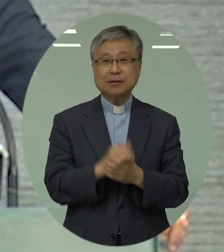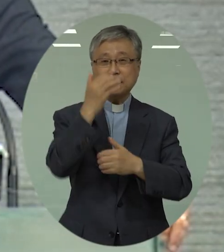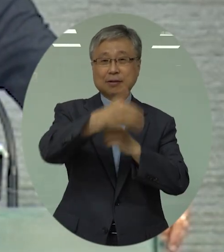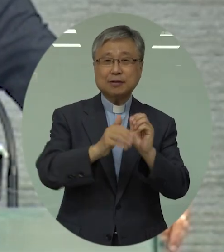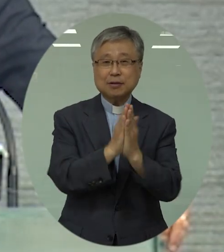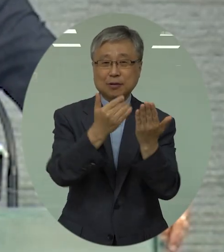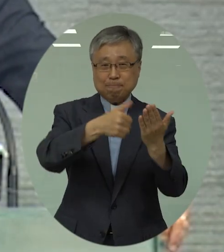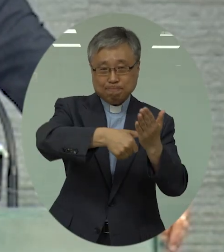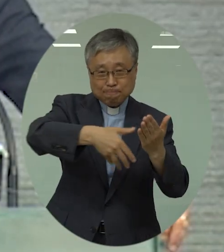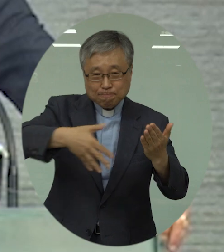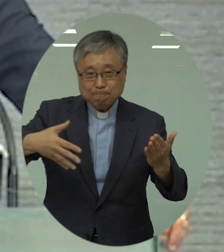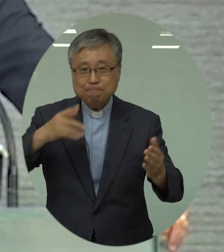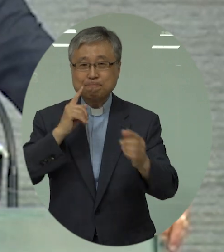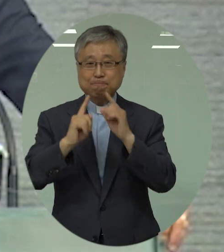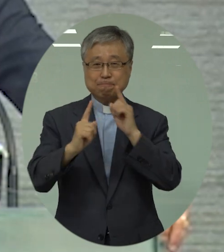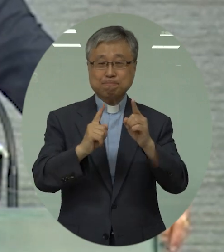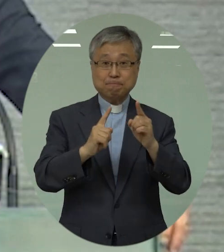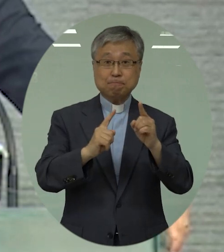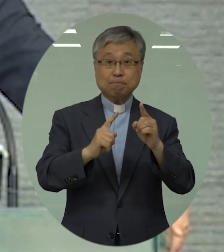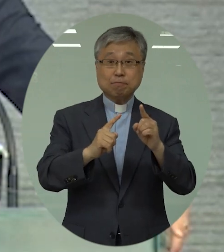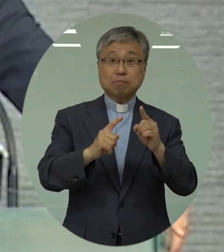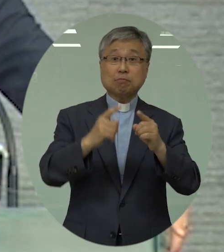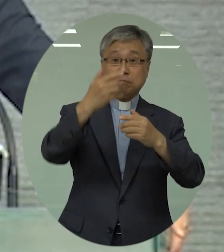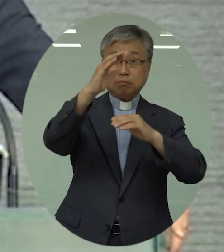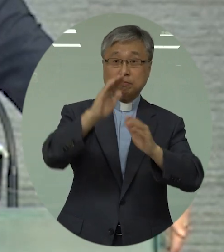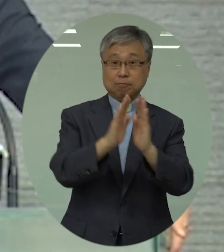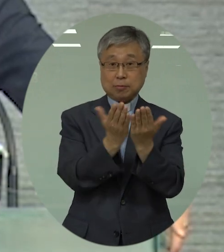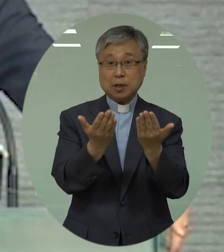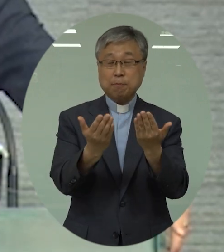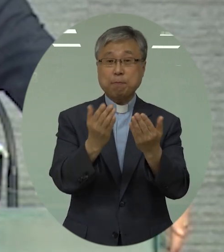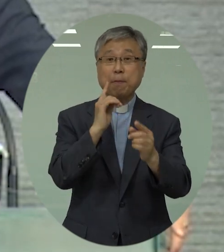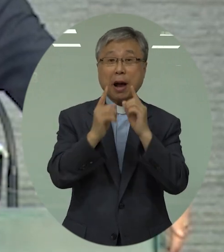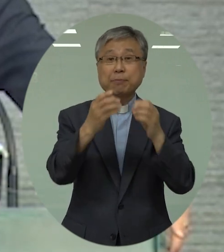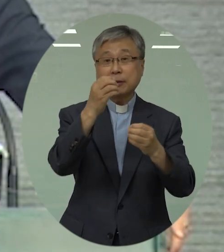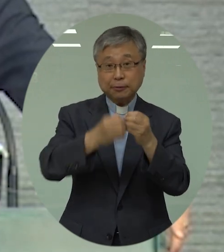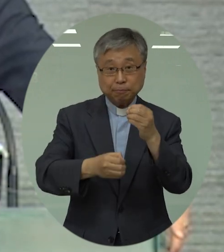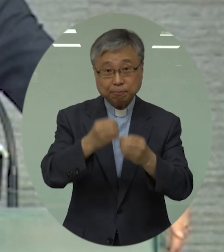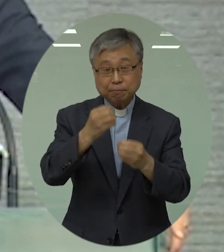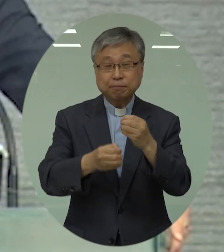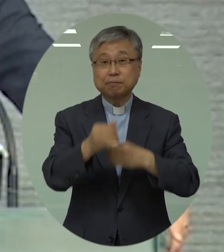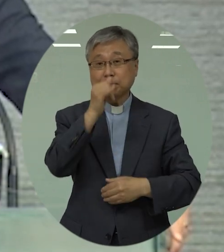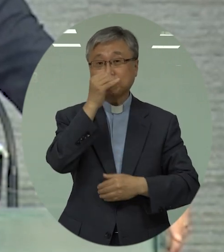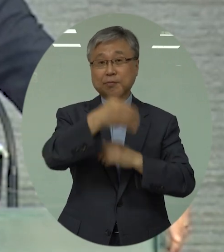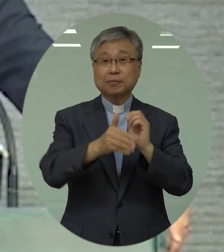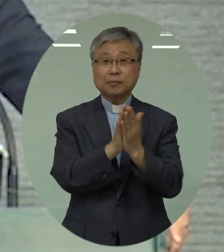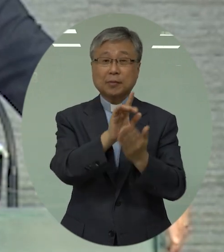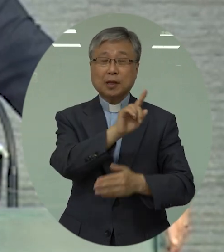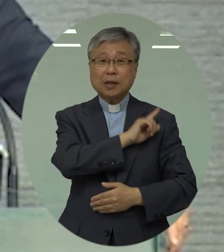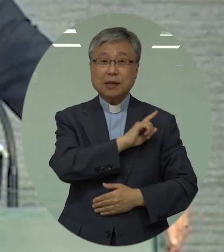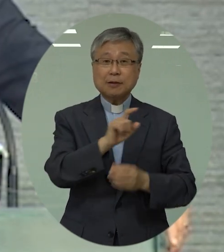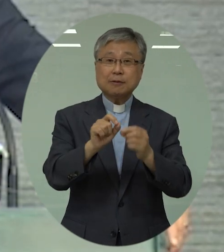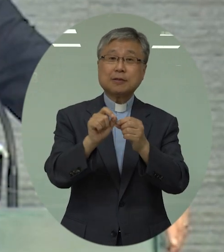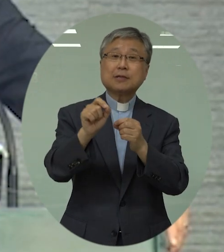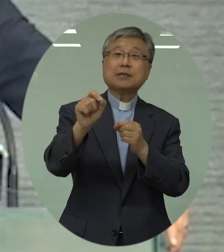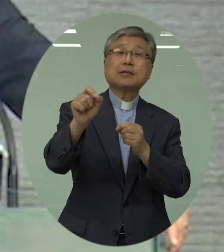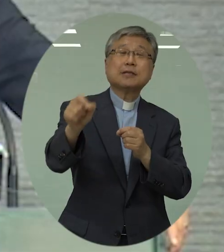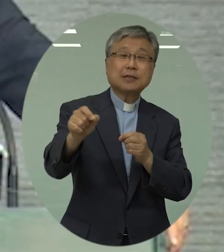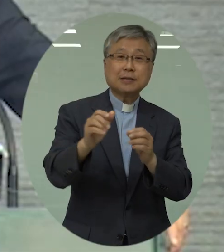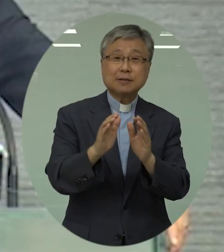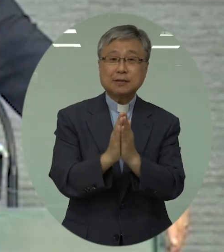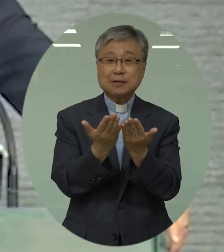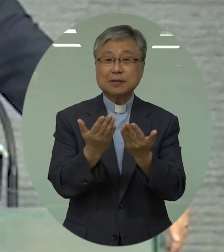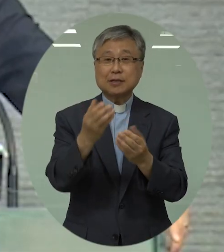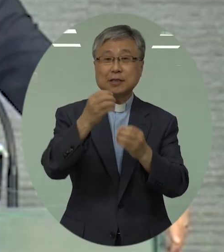성경에 유명한 말씀의 장이 있습니다. 말씀의 시편. 성경에서 가장 긴 장